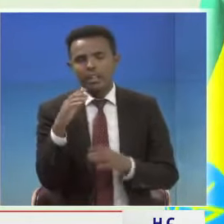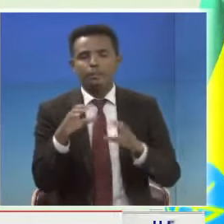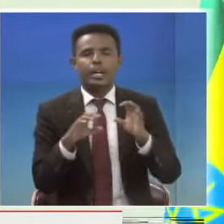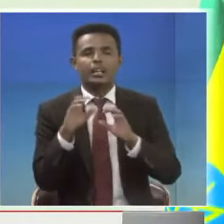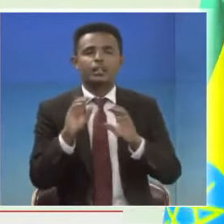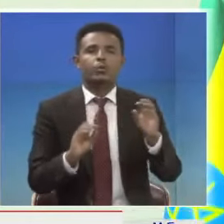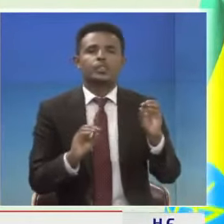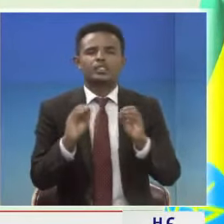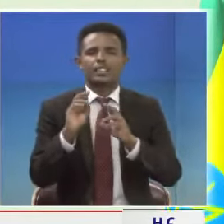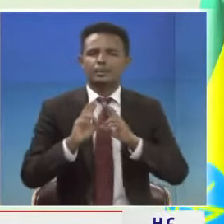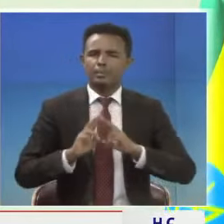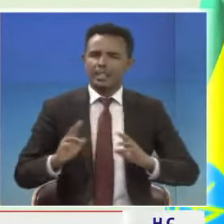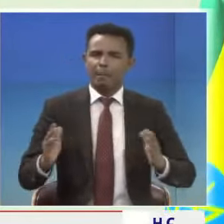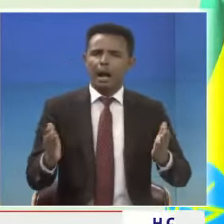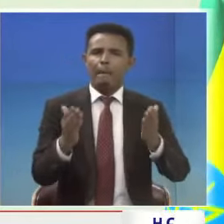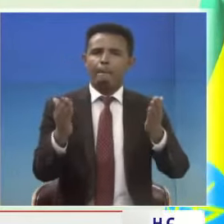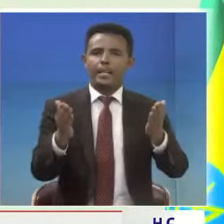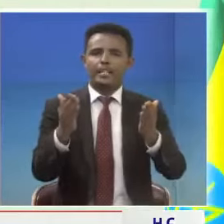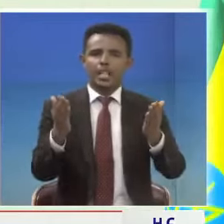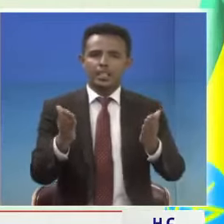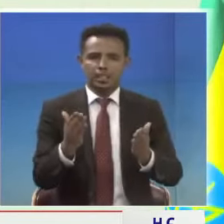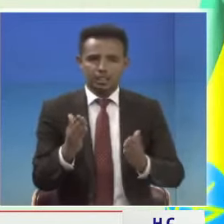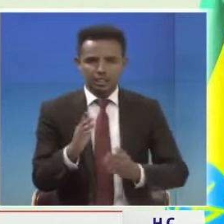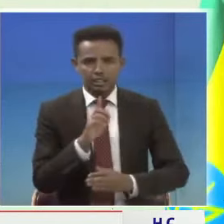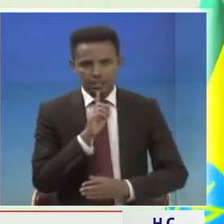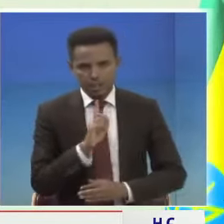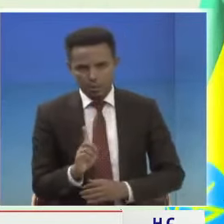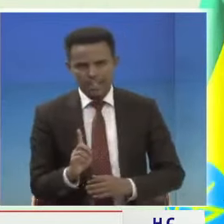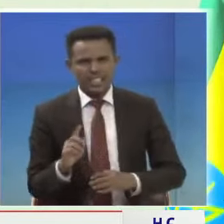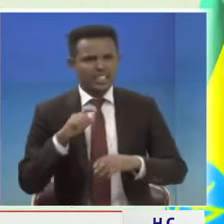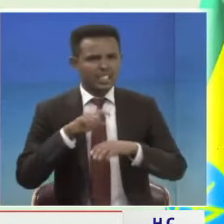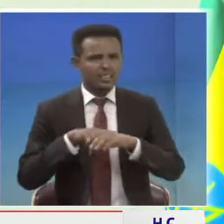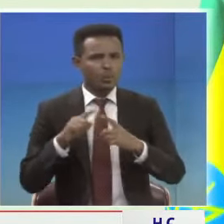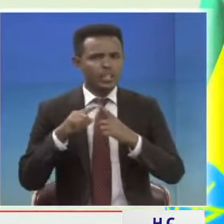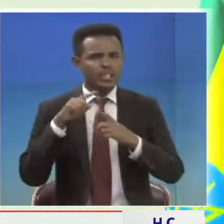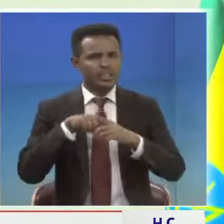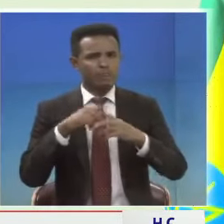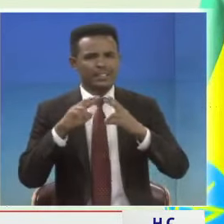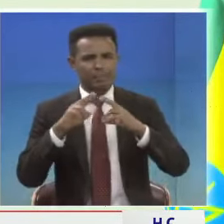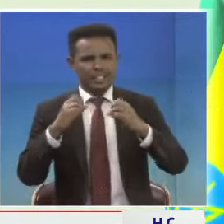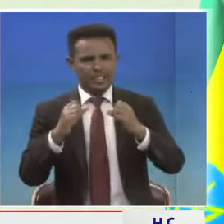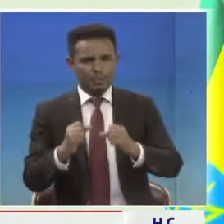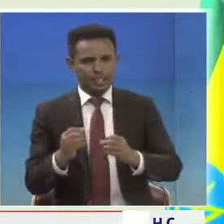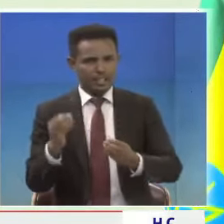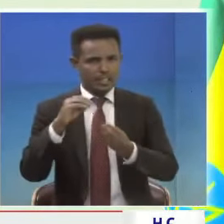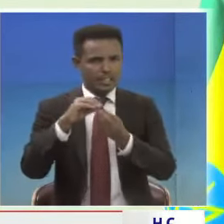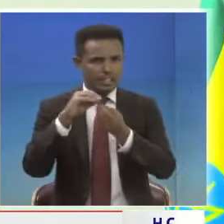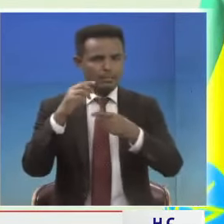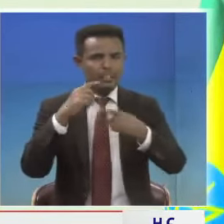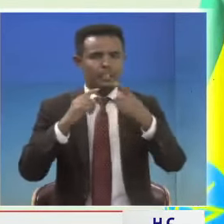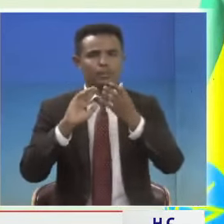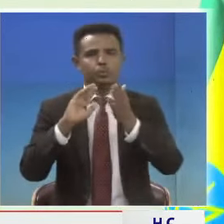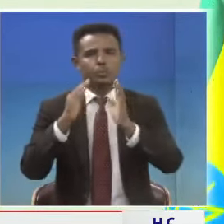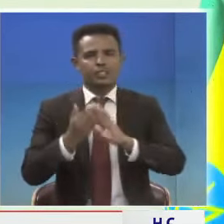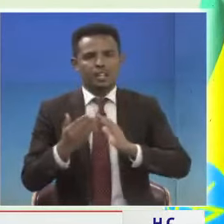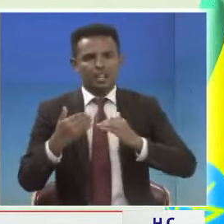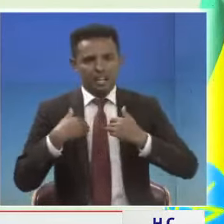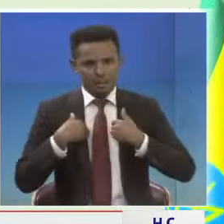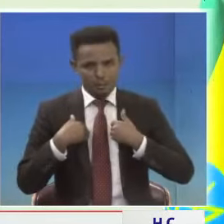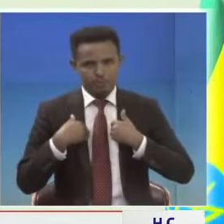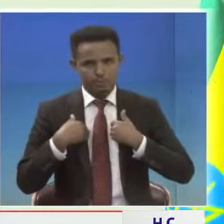የሚያደርገው እንቅስቃሴ በጣም አበረታች ነው። ከጊዜ ወደ ጊዜ በጣም እየተጠናከረ እየጨመረ የመጣበት ሁኔታ ነው